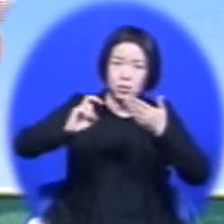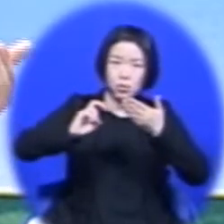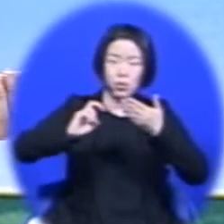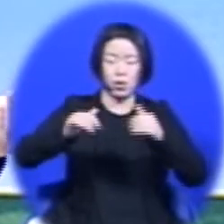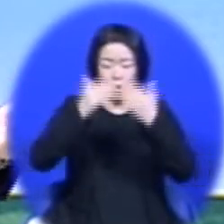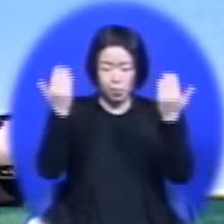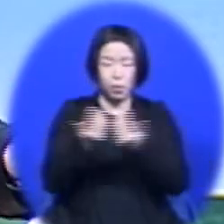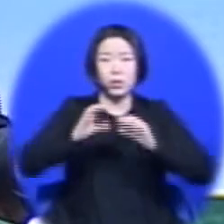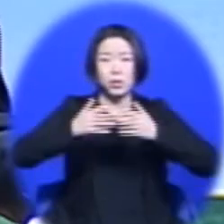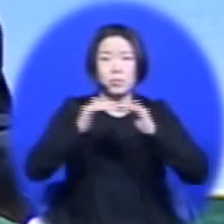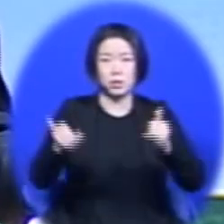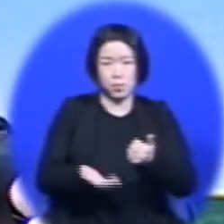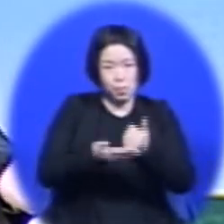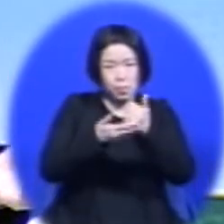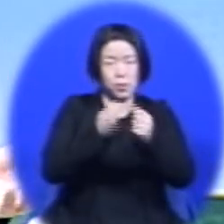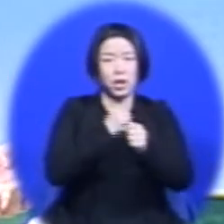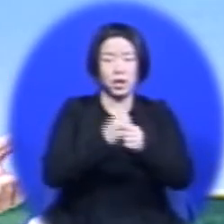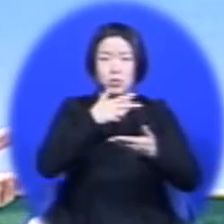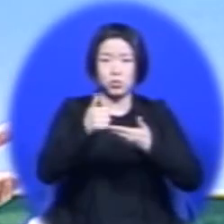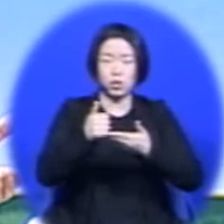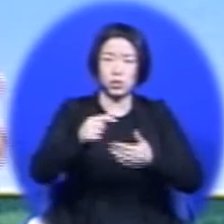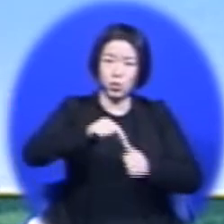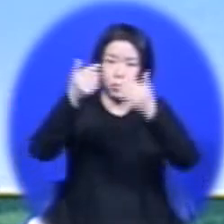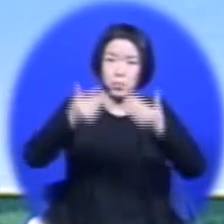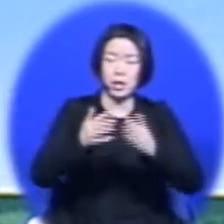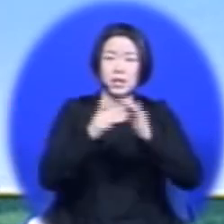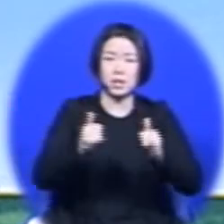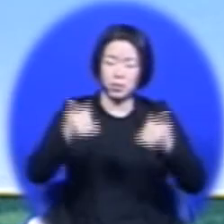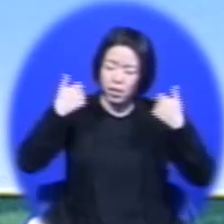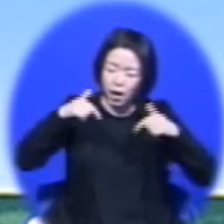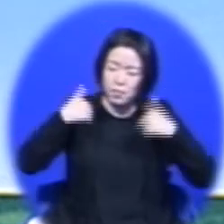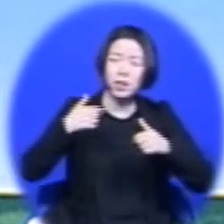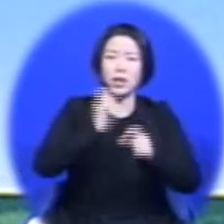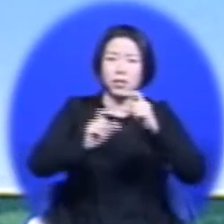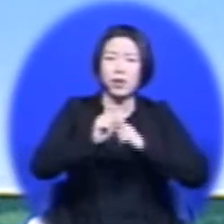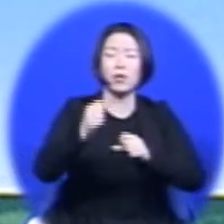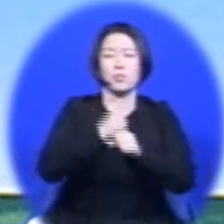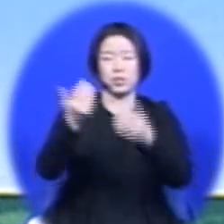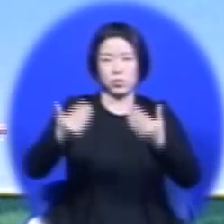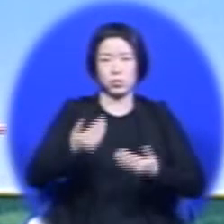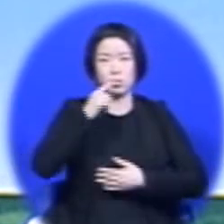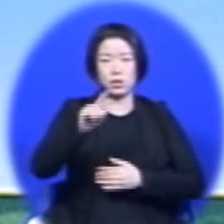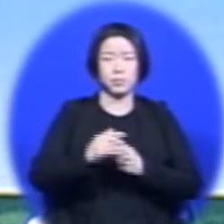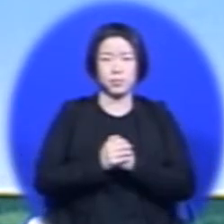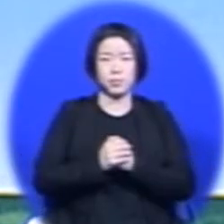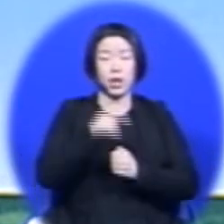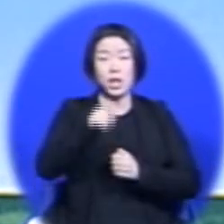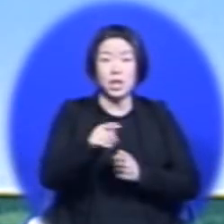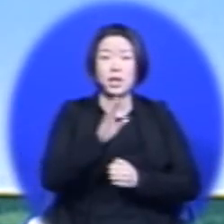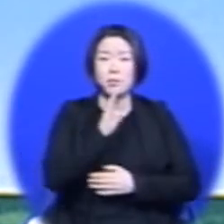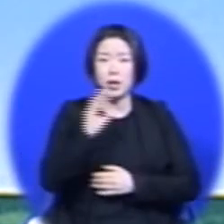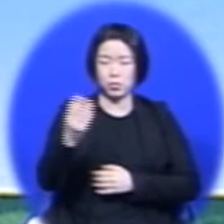온 백성에게 칭송을 받으니 주께서 구원받는 사람을 날마다 더하게 하십니다. 이것이 바로 성령